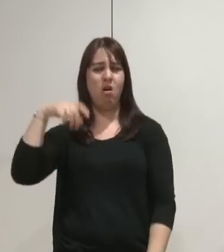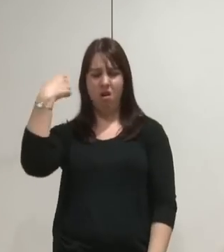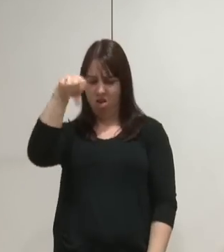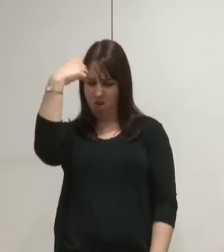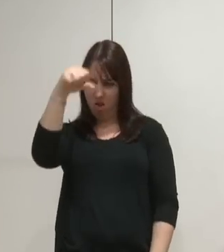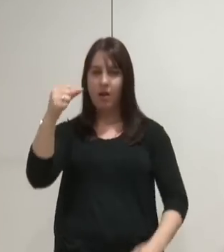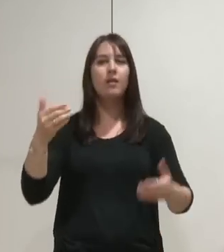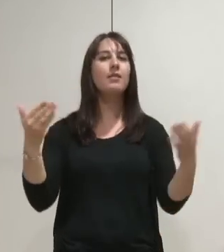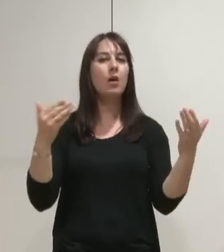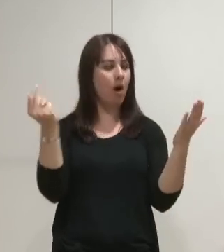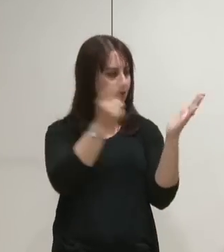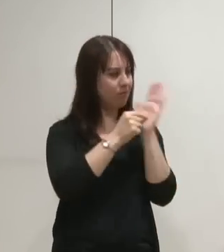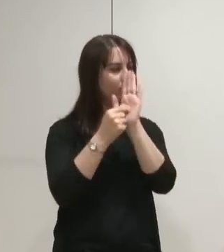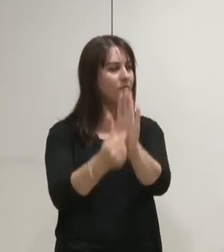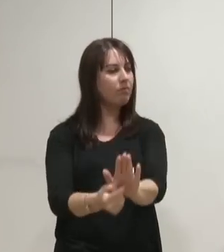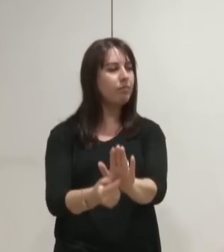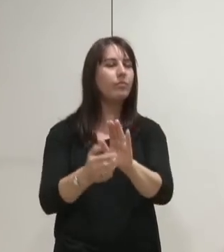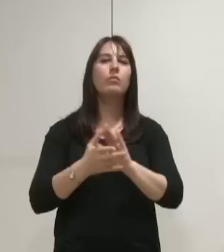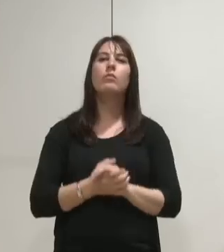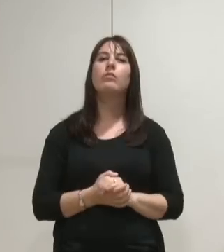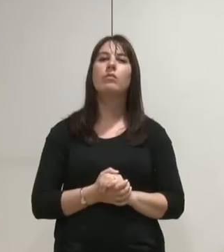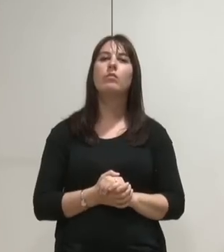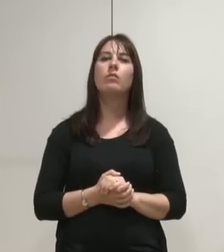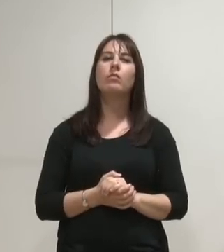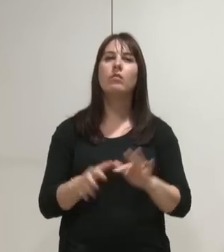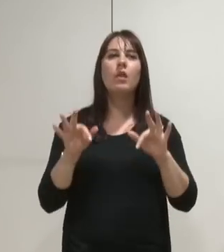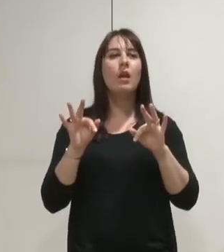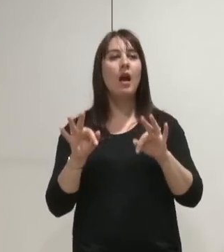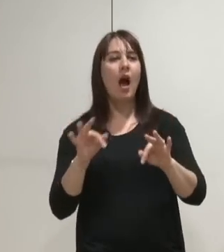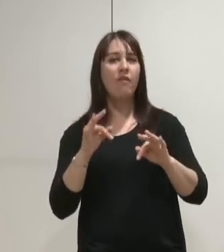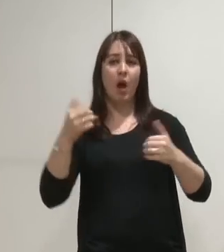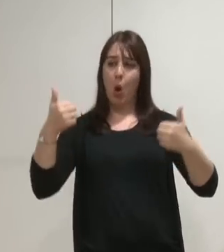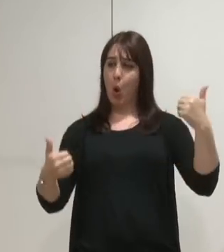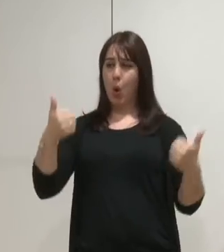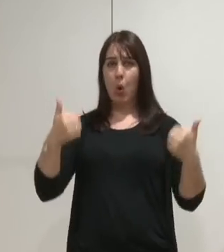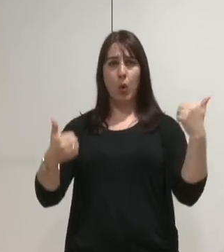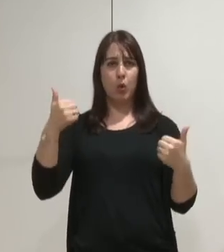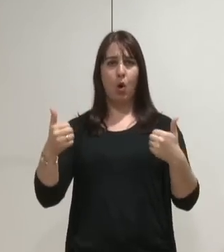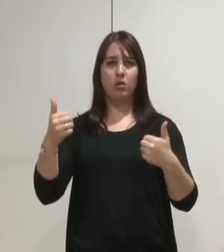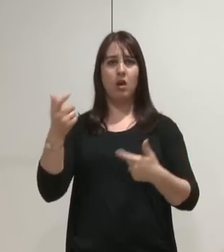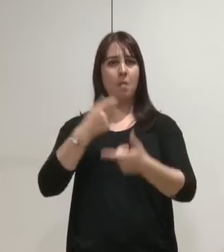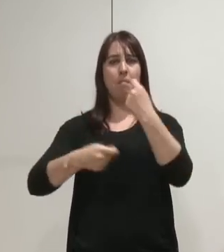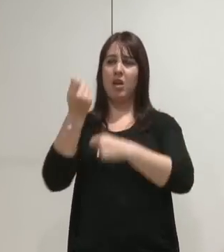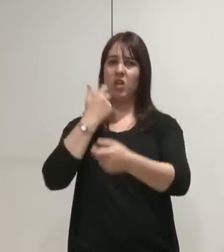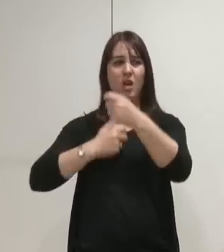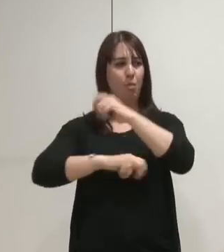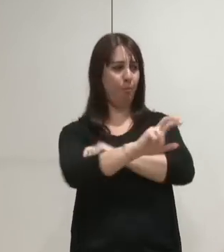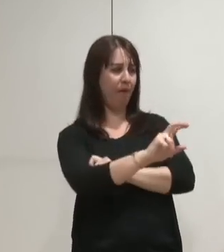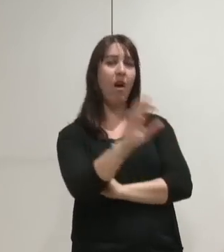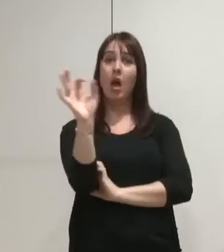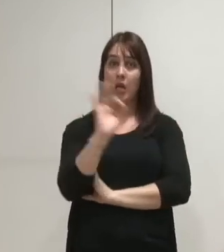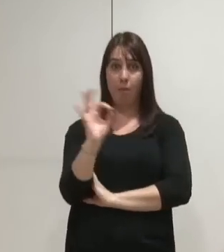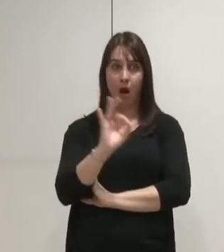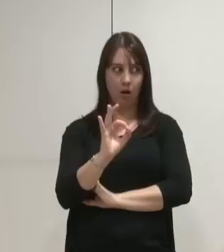qu'il n'y a pas pas eu de mise en concurrence dans l'attribution de la concession et